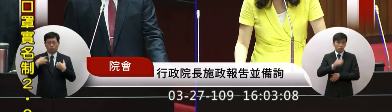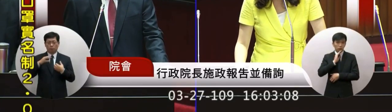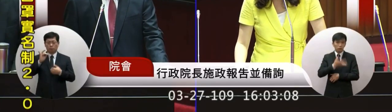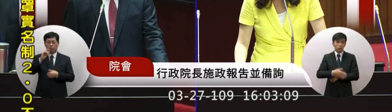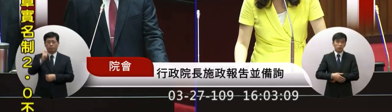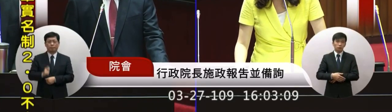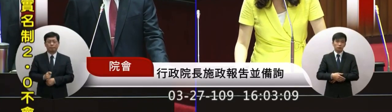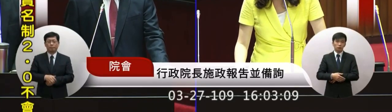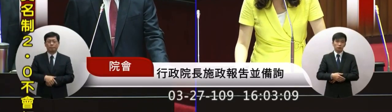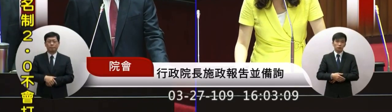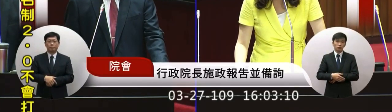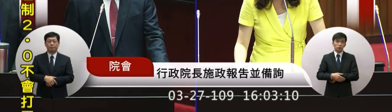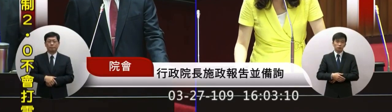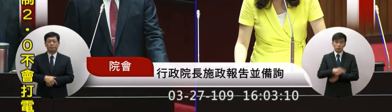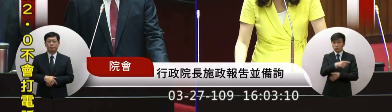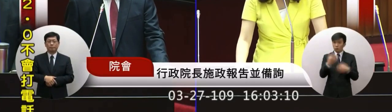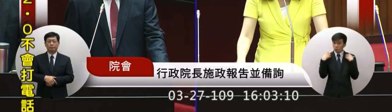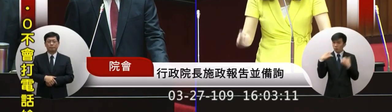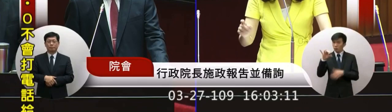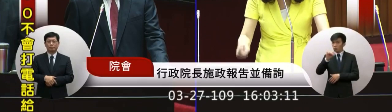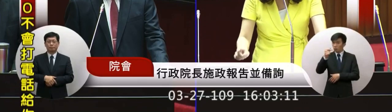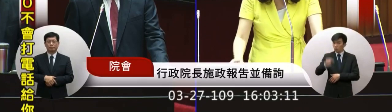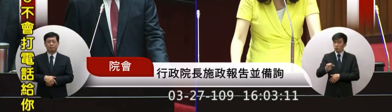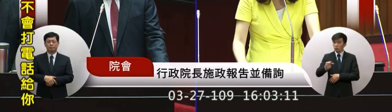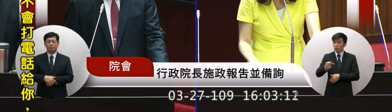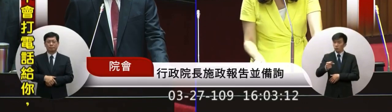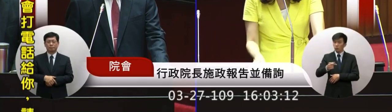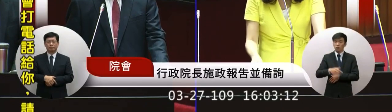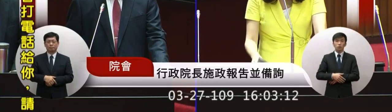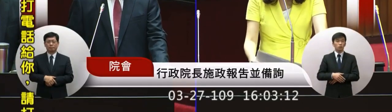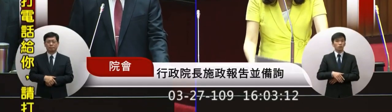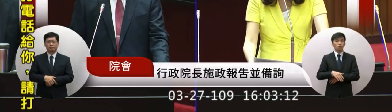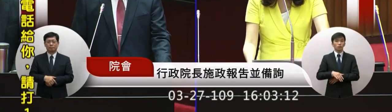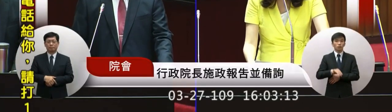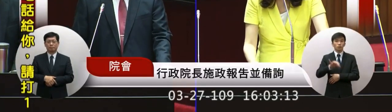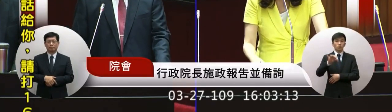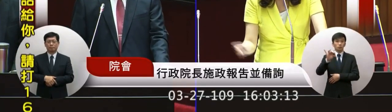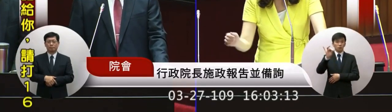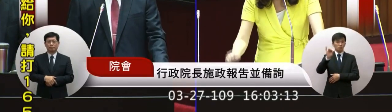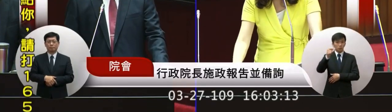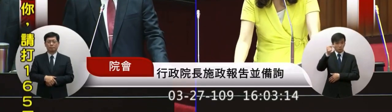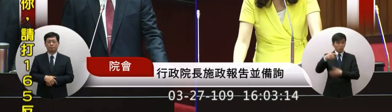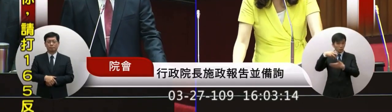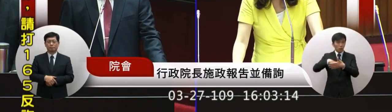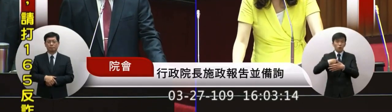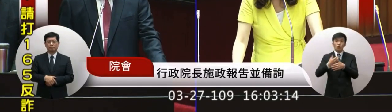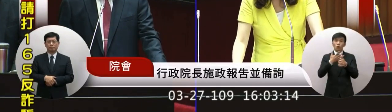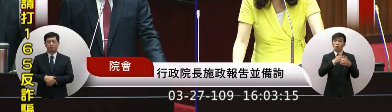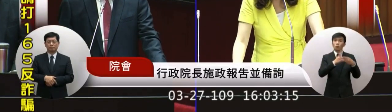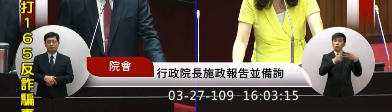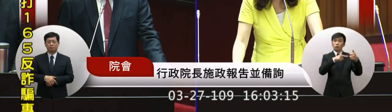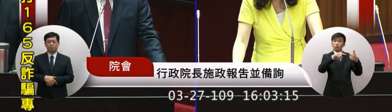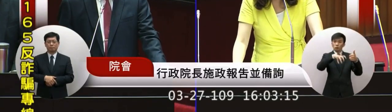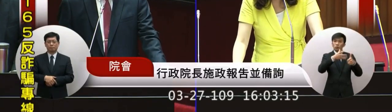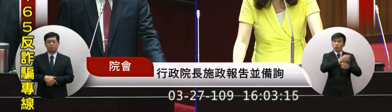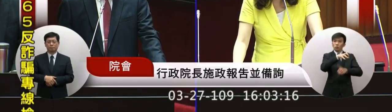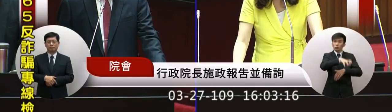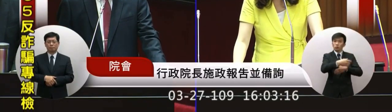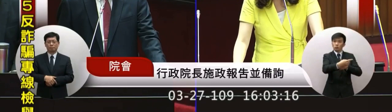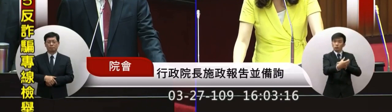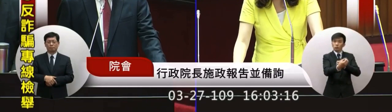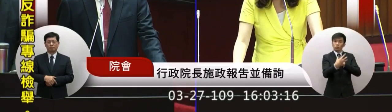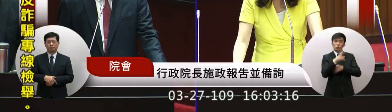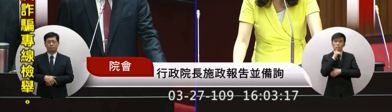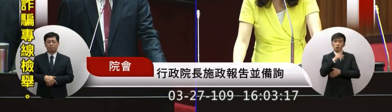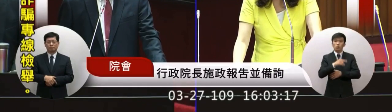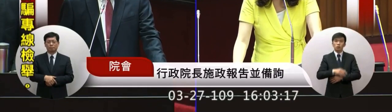百亿啊！诶， 您负责一百亿，而且一百亿内底，我去问主计总处，好，主计总处赶快讲应定